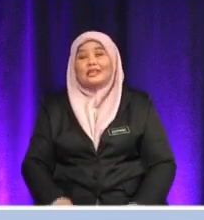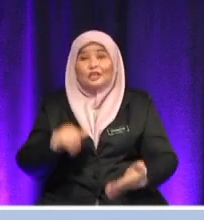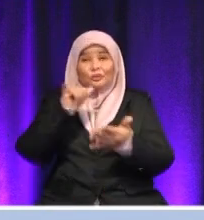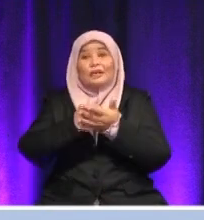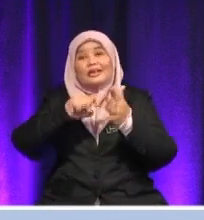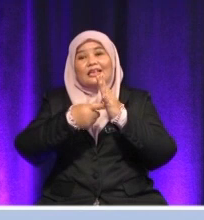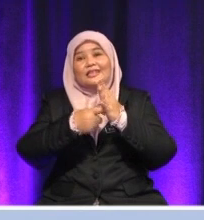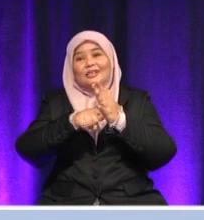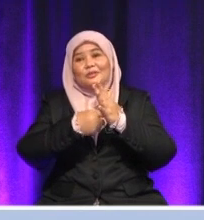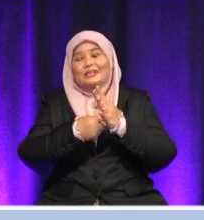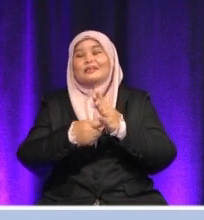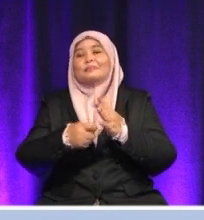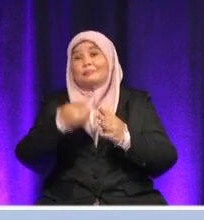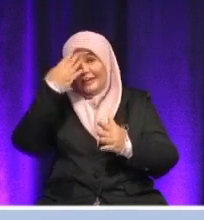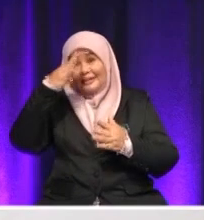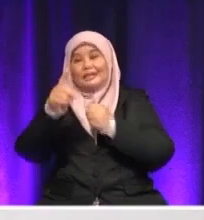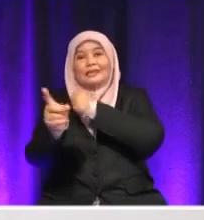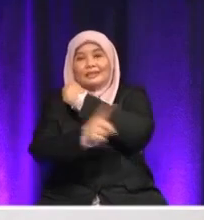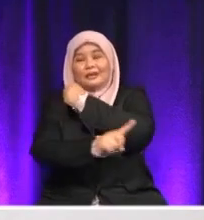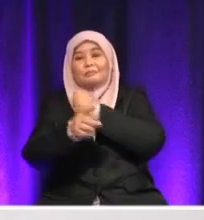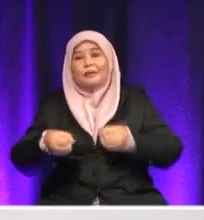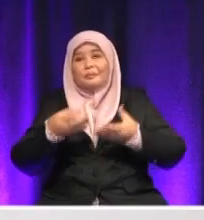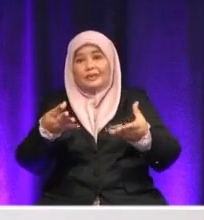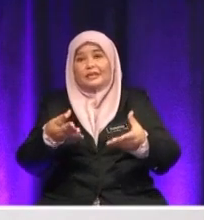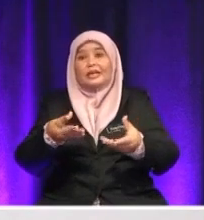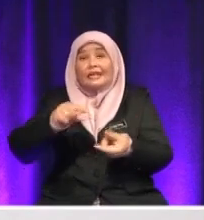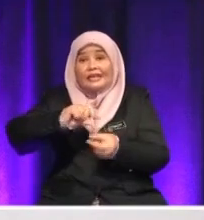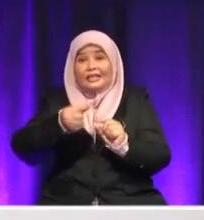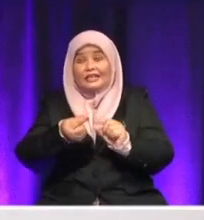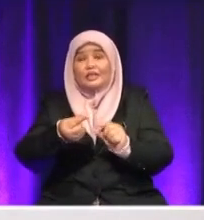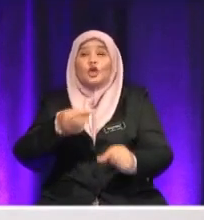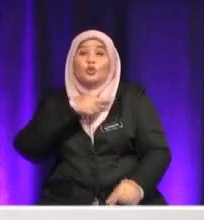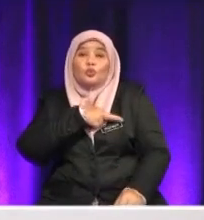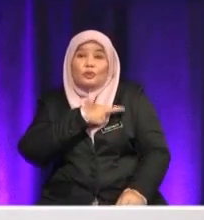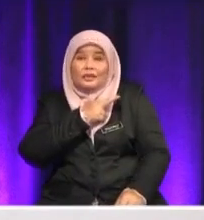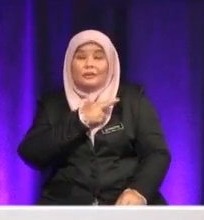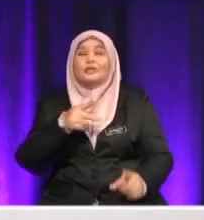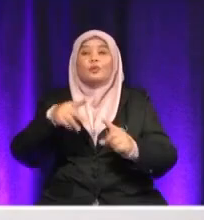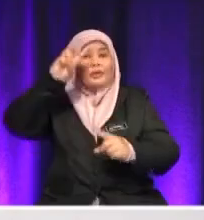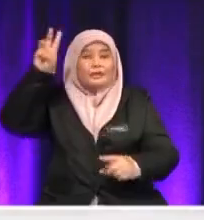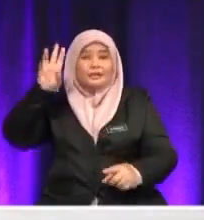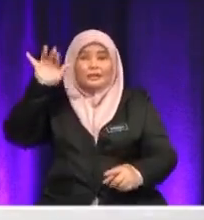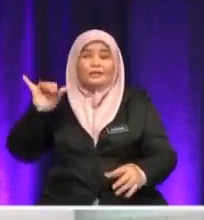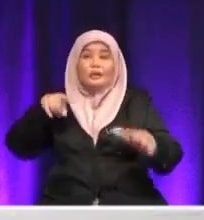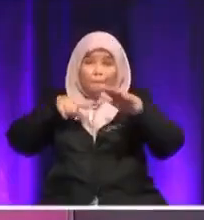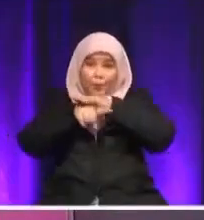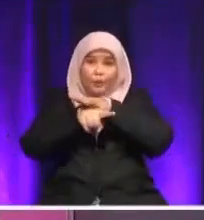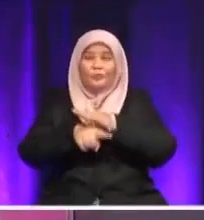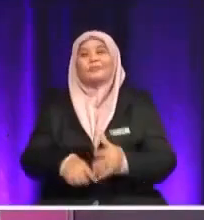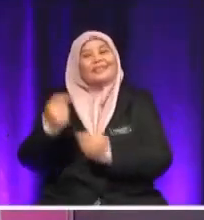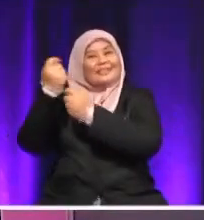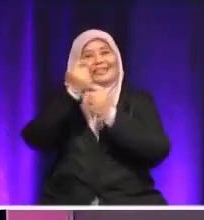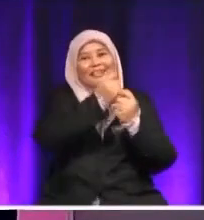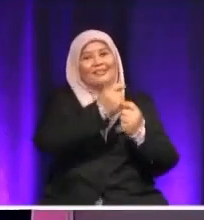kunci bagi diat. Yeah. Iaitu dia memberikan ganti rugi kepada waris orang yang dibunuh. Tahniah